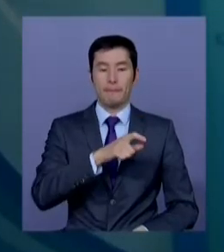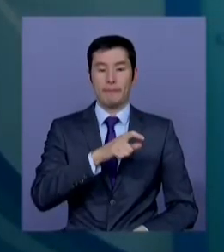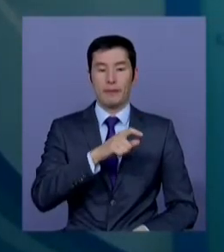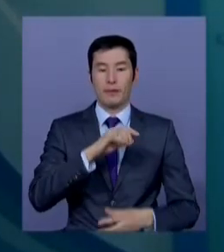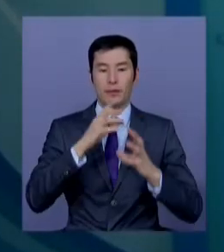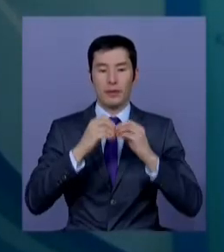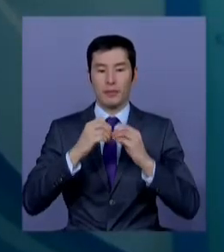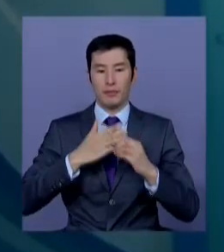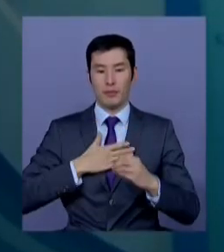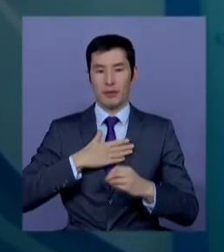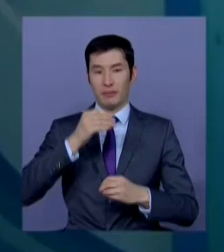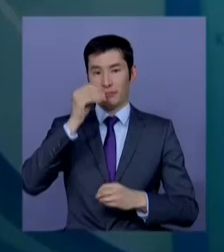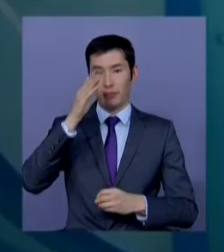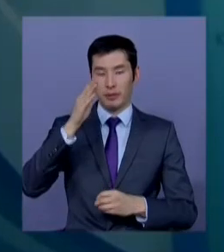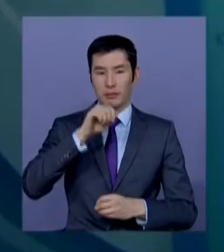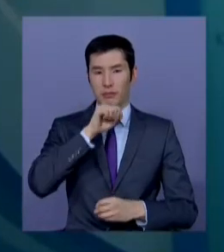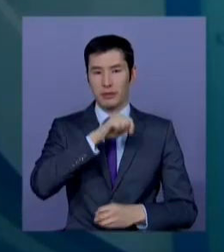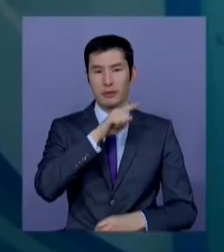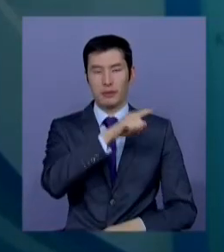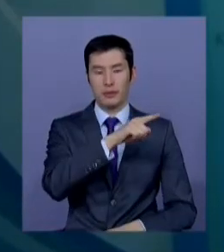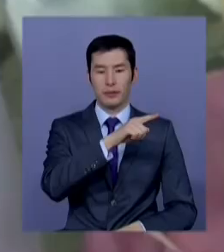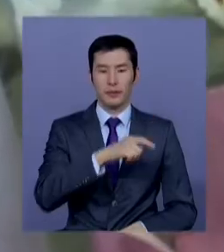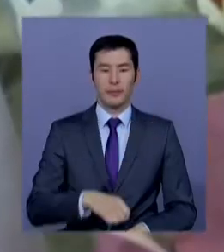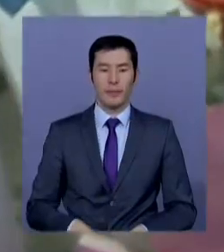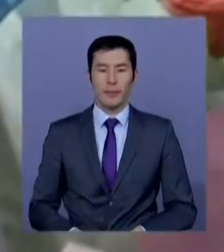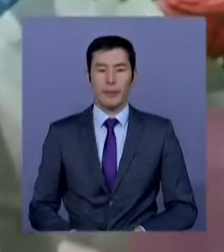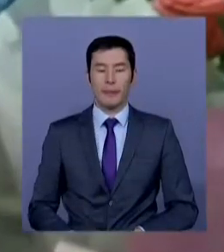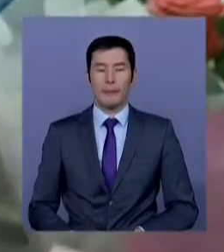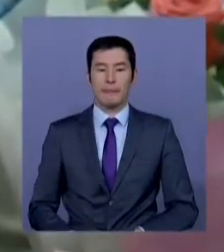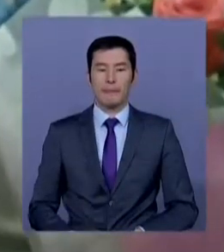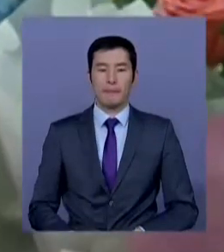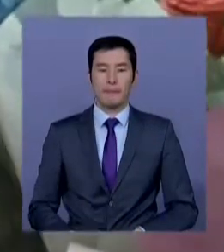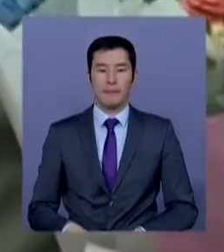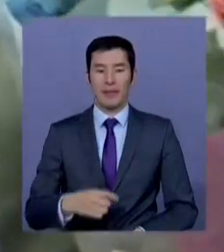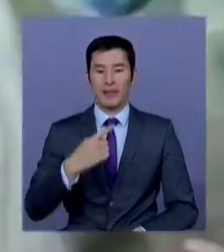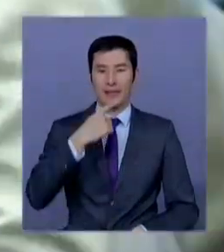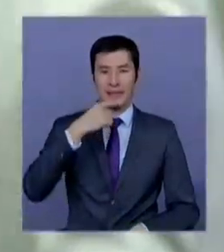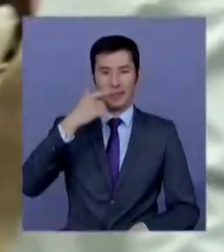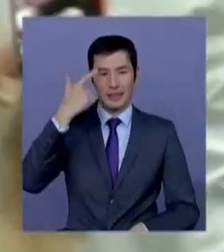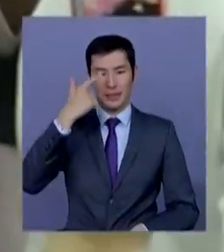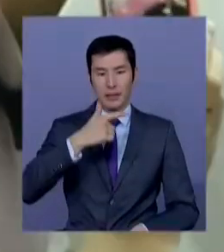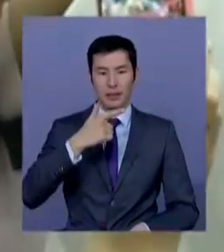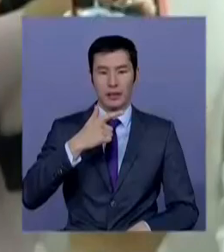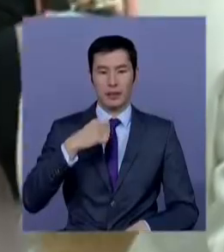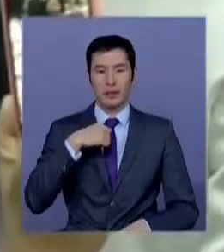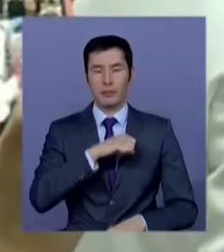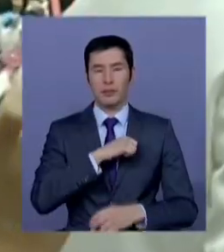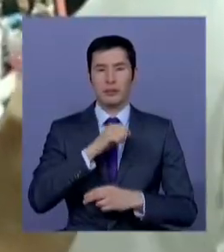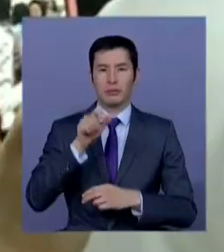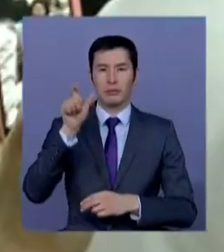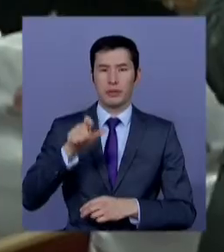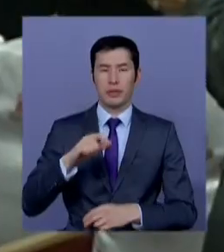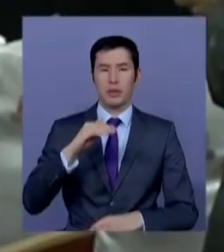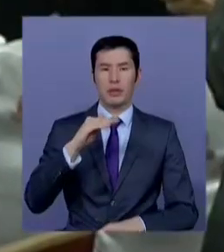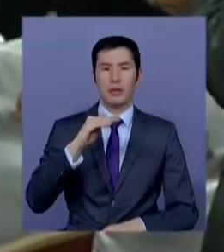жалпы осы біздің білім үрдісіне енгізген ғалымдардың бірі болып саналады. Тіл білімі саласындағы ең көрнекті ғалымдардың бірі